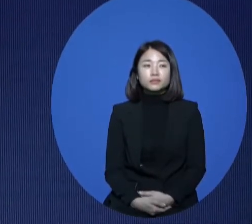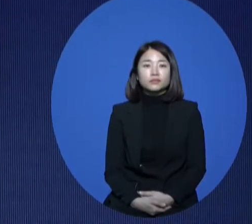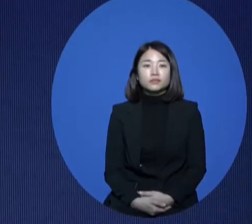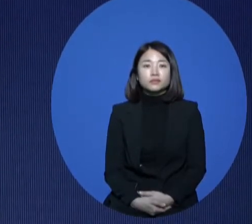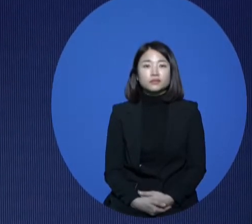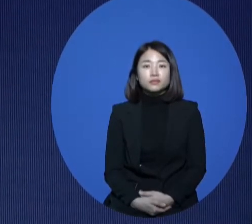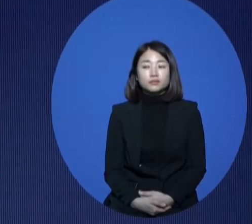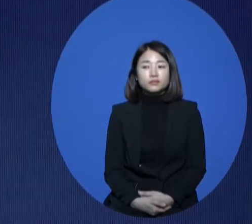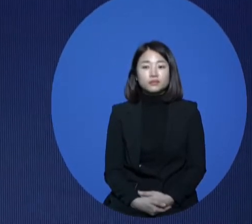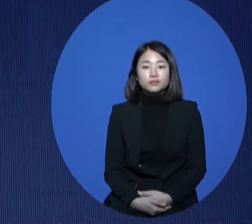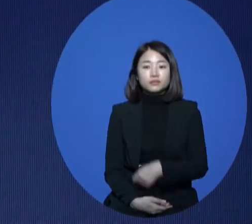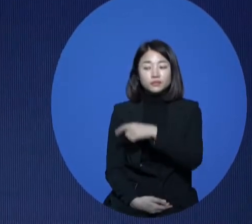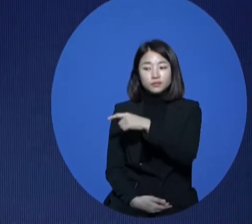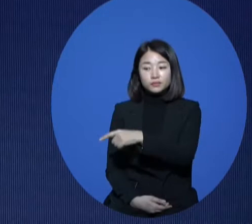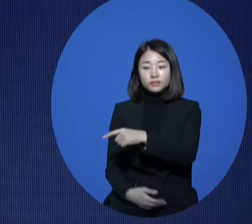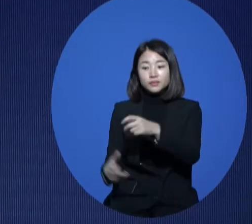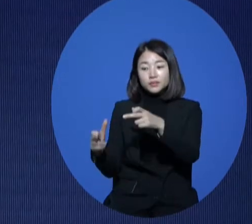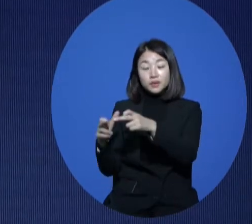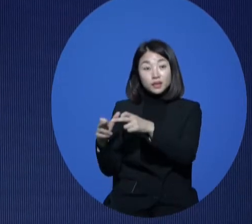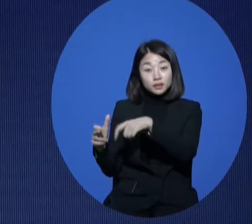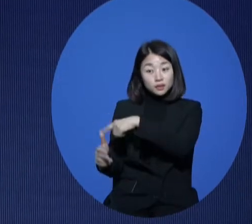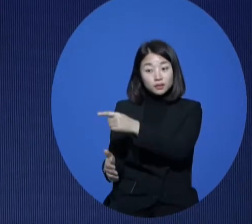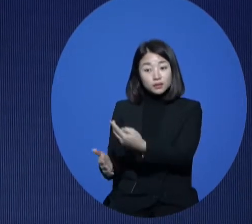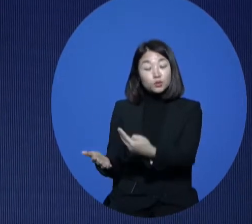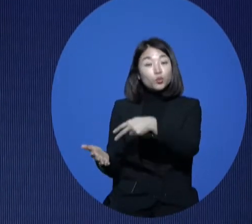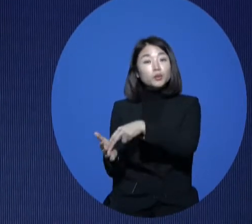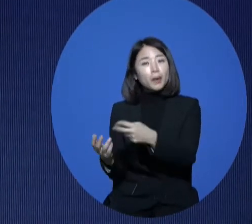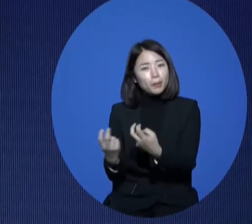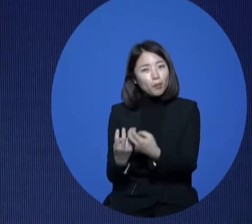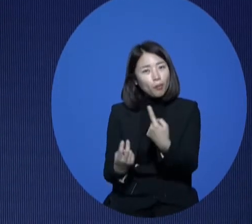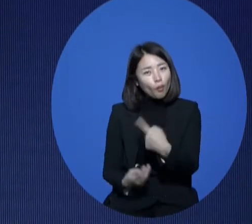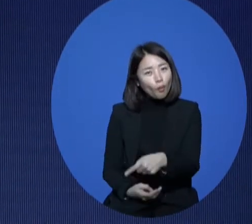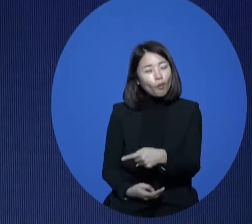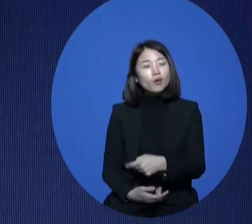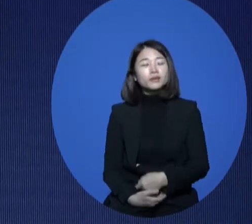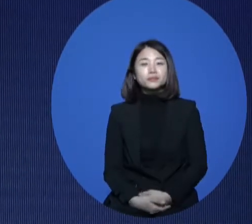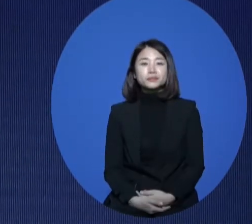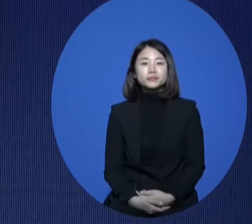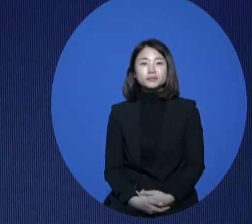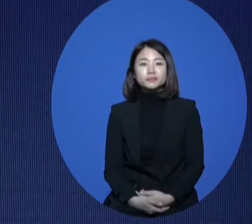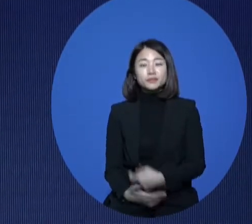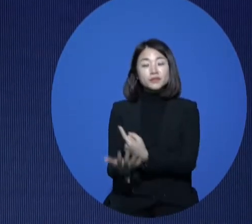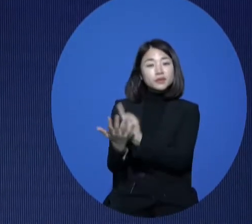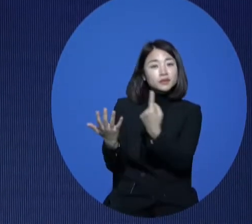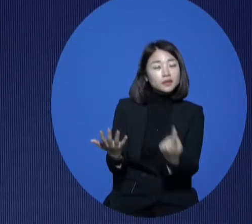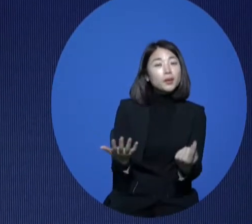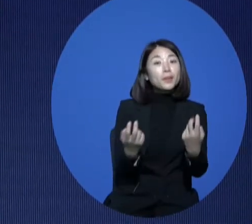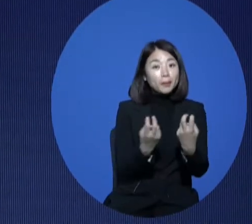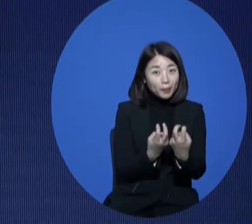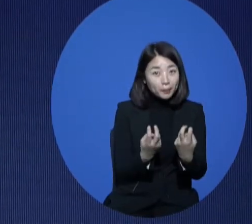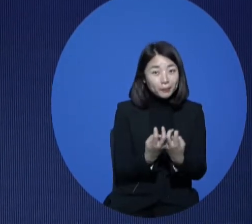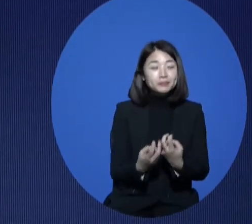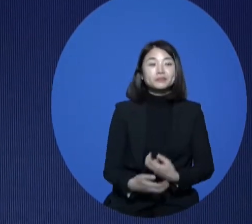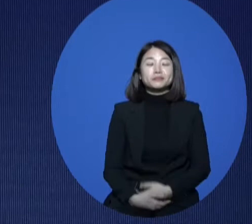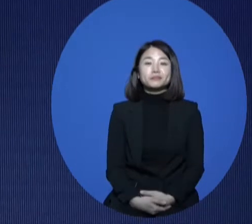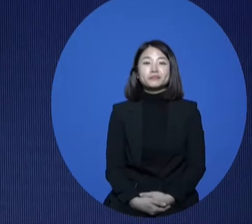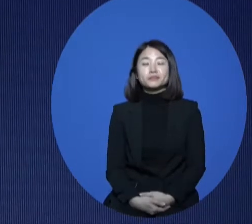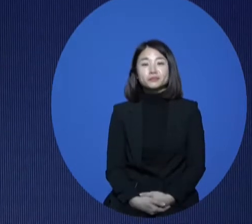이 탈시설을 할 것인가, 이제 또 시설 단체에서 탈시설을 할 것인가, 그것을